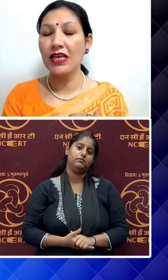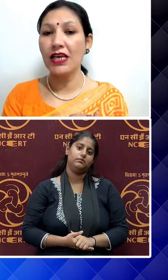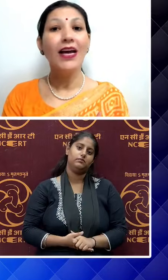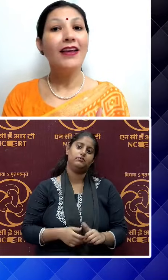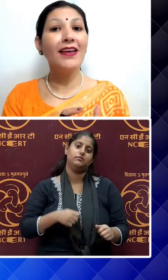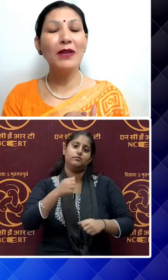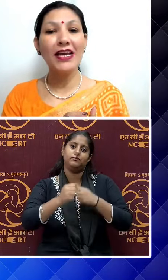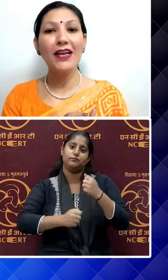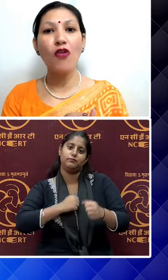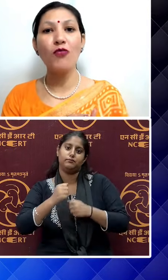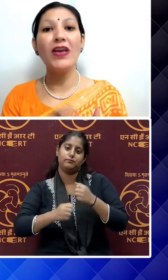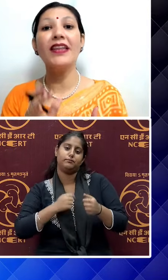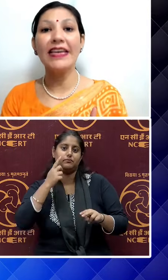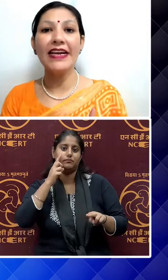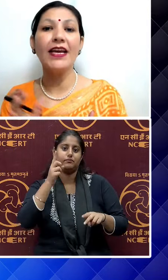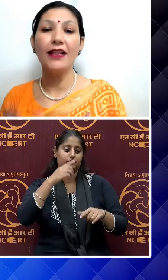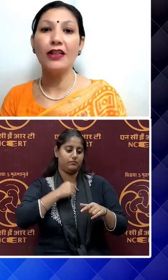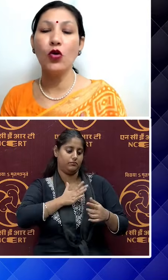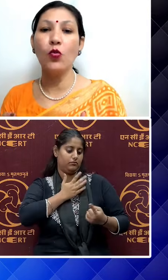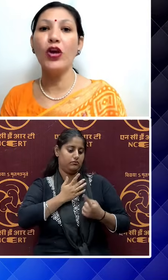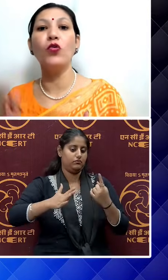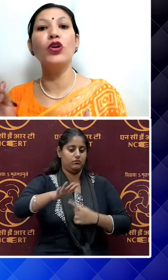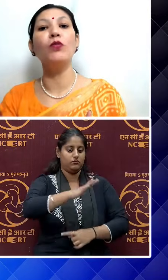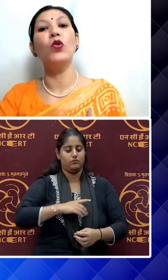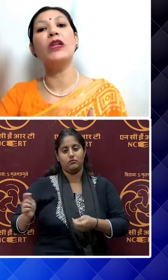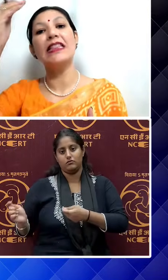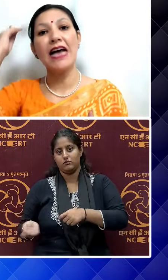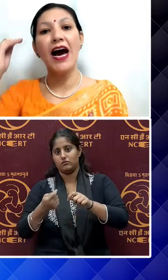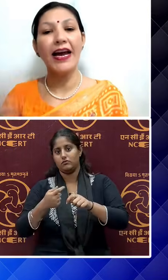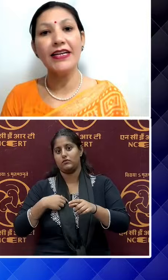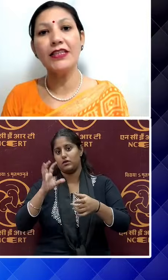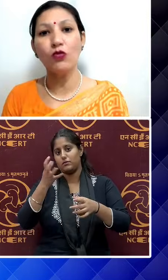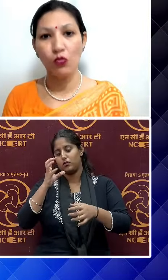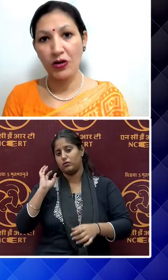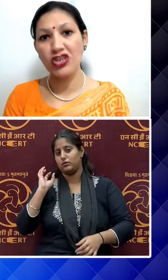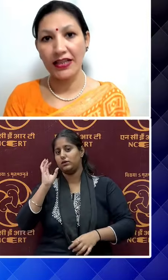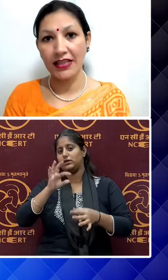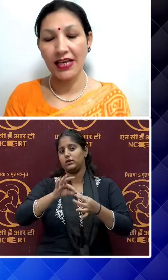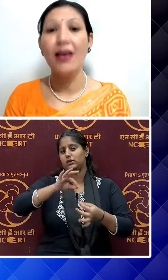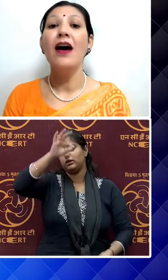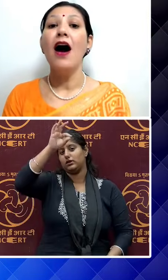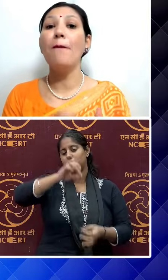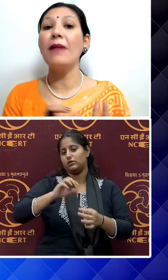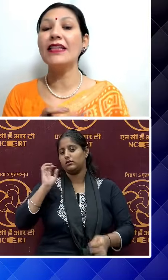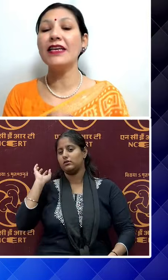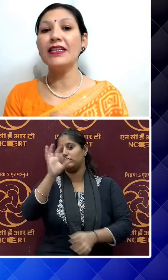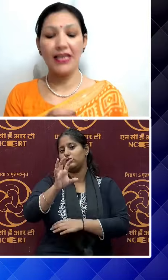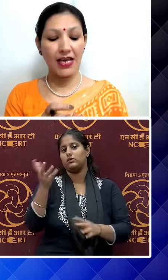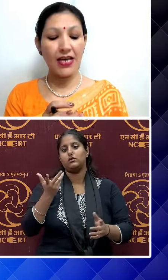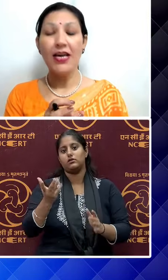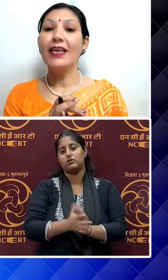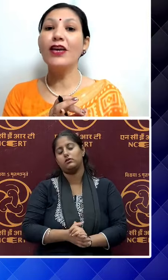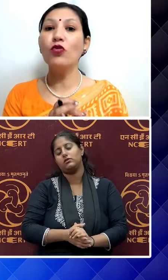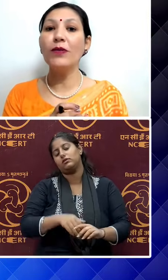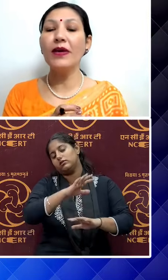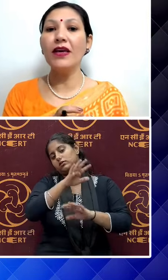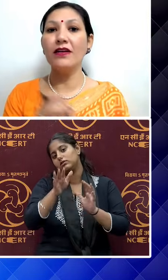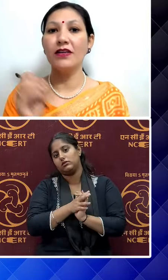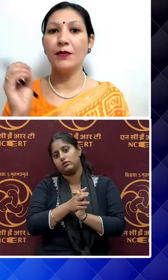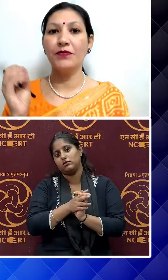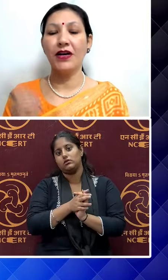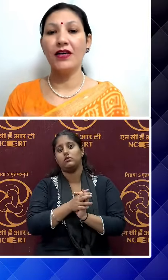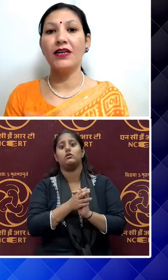स्पोर्ट्स की, कि प्लेग्राउंड में क्रिकेट खेलते हुए कोई बॉल कितना हाइट तक ऊपर जाती है. हम बात करते हैं कि कोई